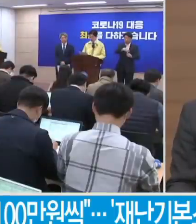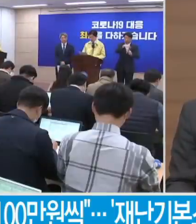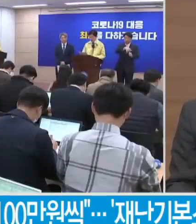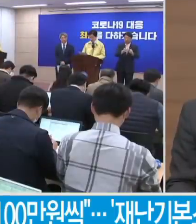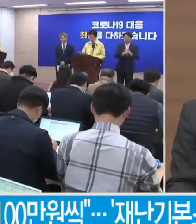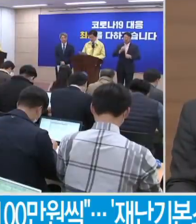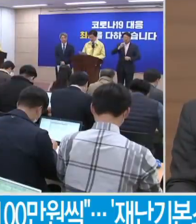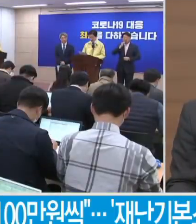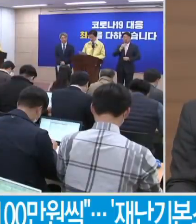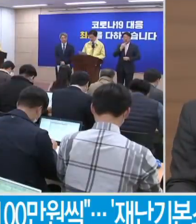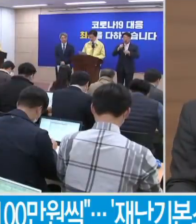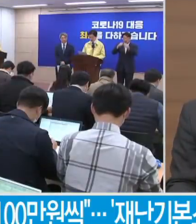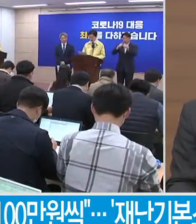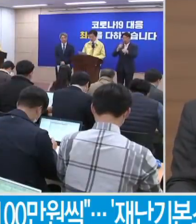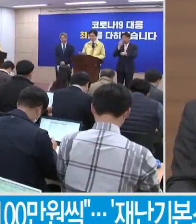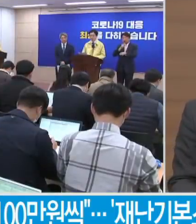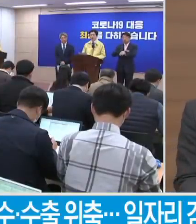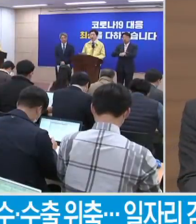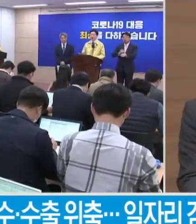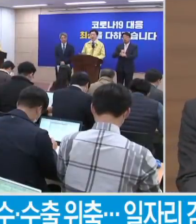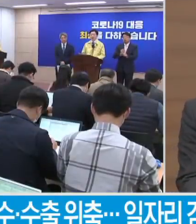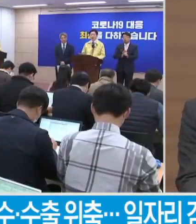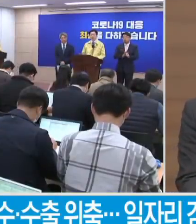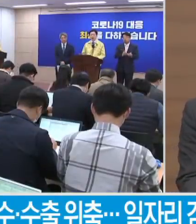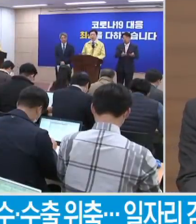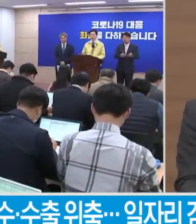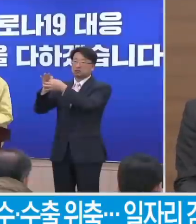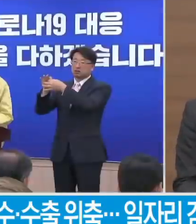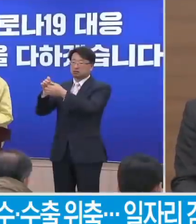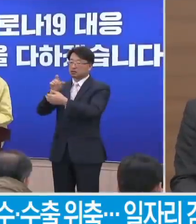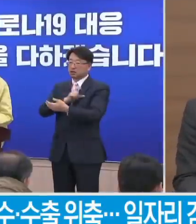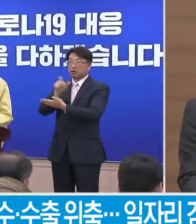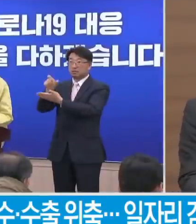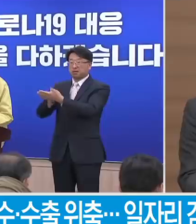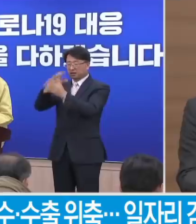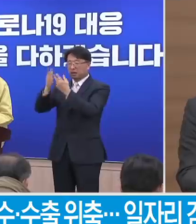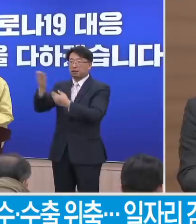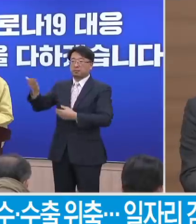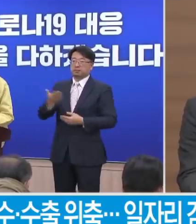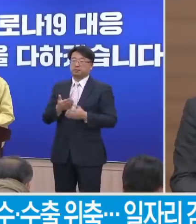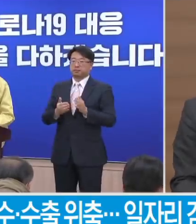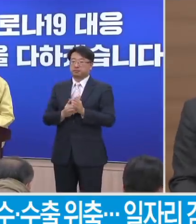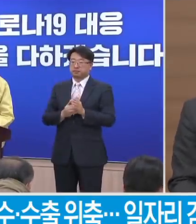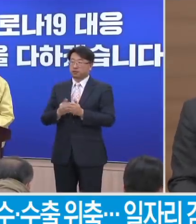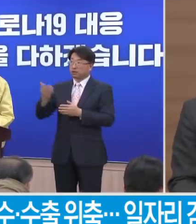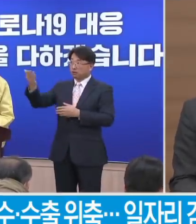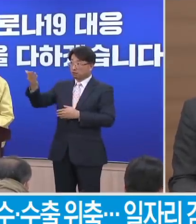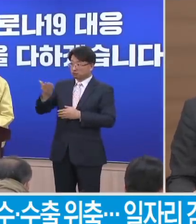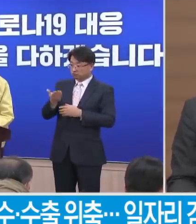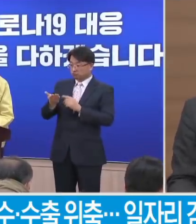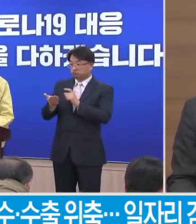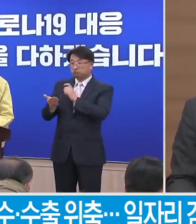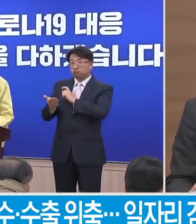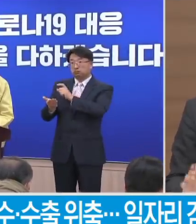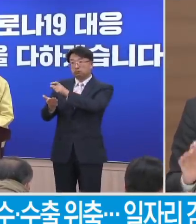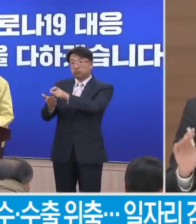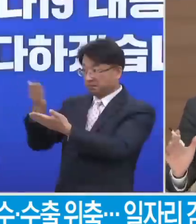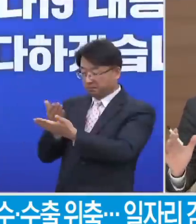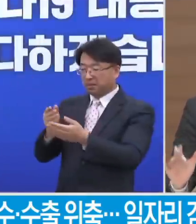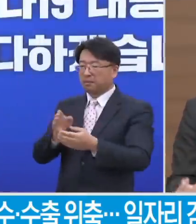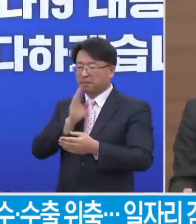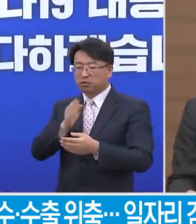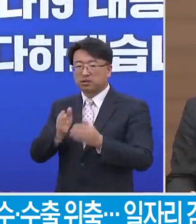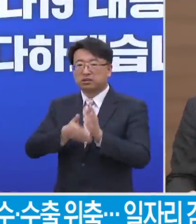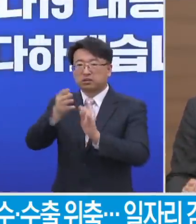그 계산으로 시작하는 거고, 그다음에 아 침체된 내수 시장을 위해서 이거 한다는 건데 대규모